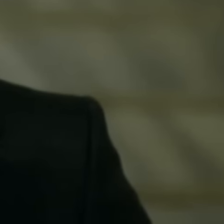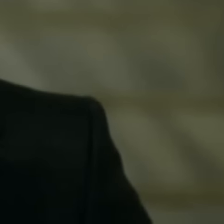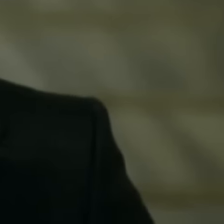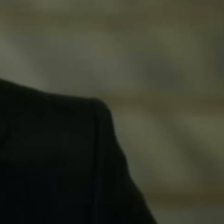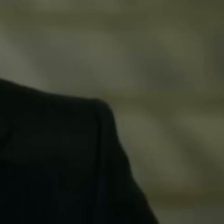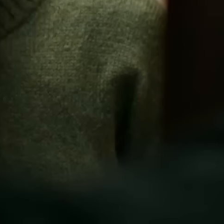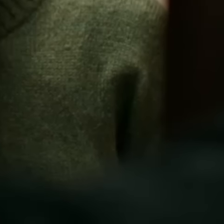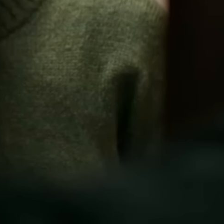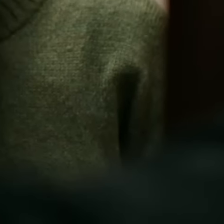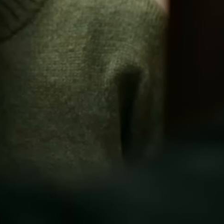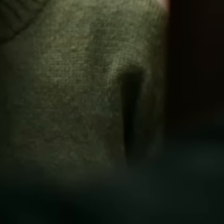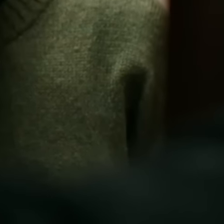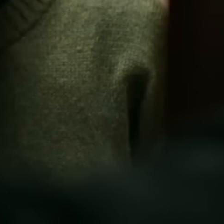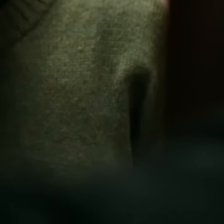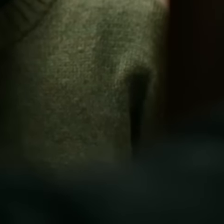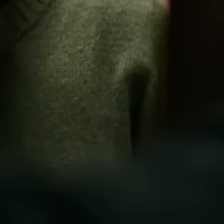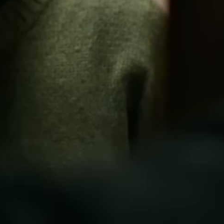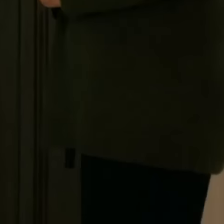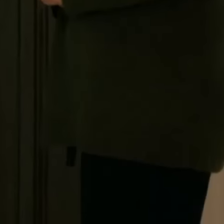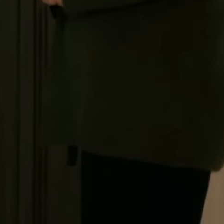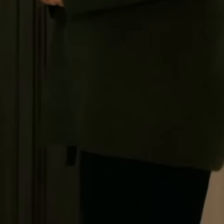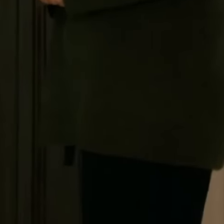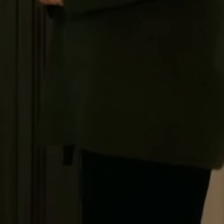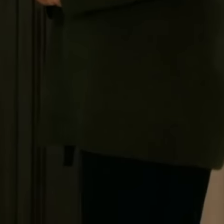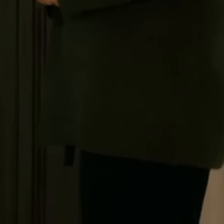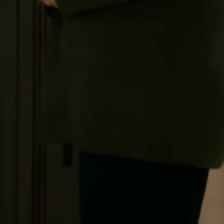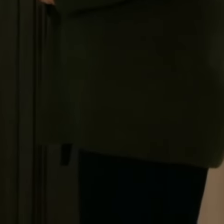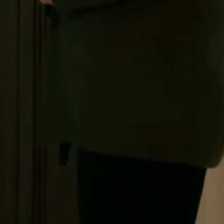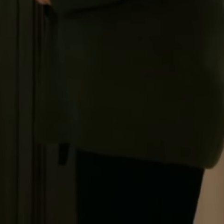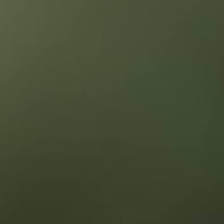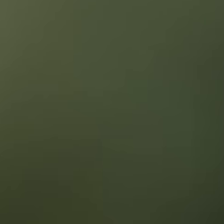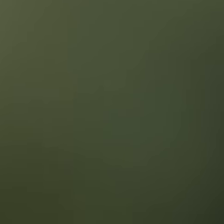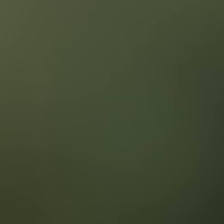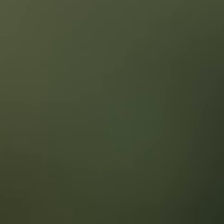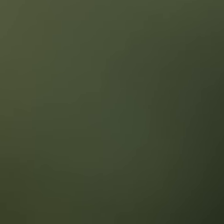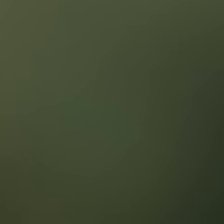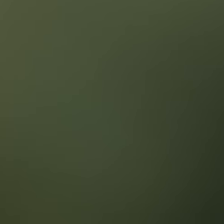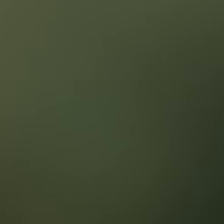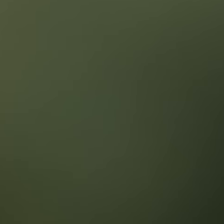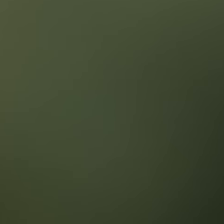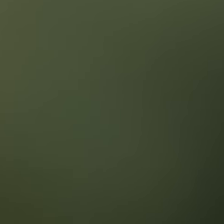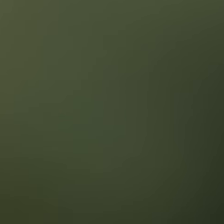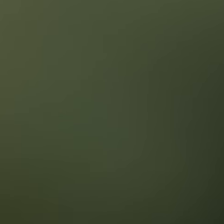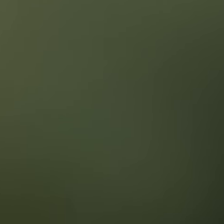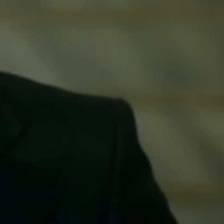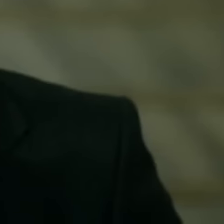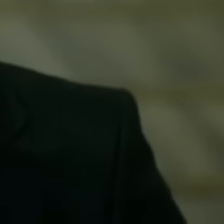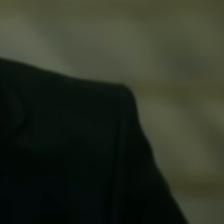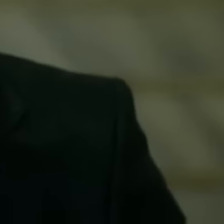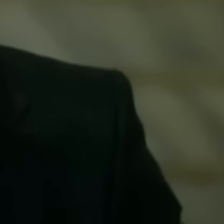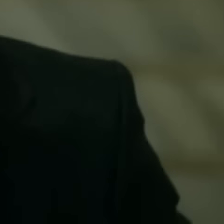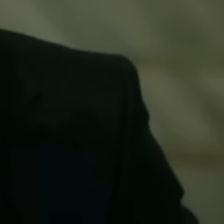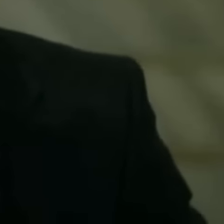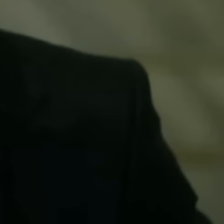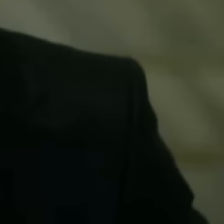Fahriye afallamış, şaşkın bakışlarını suçlu suçlu kapıda duran Mazhar'dan çevirip salonda oturan Sevinç'e döndü. Kapkara